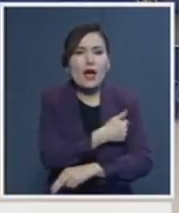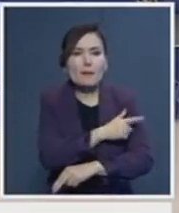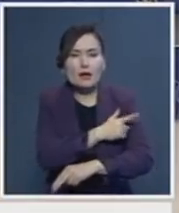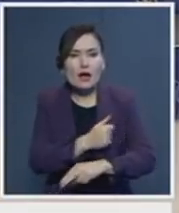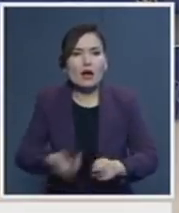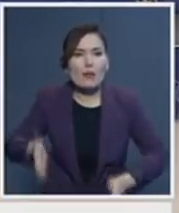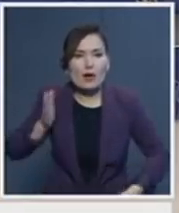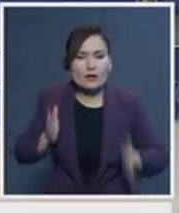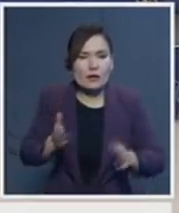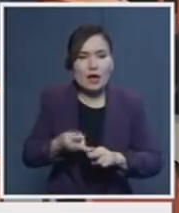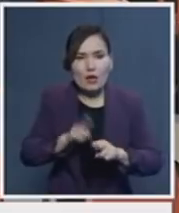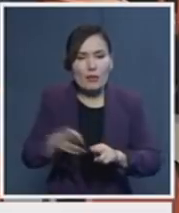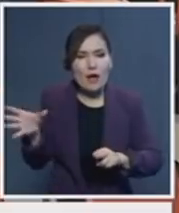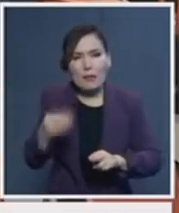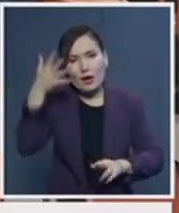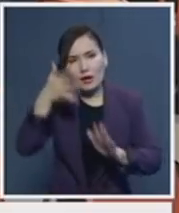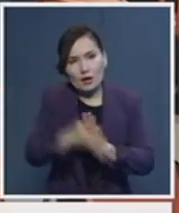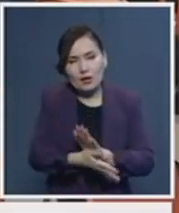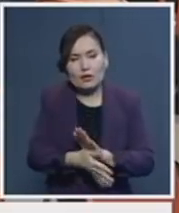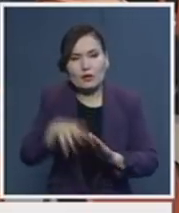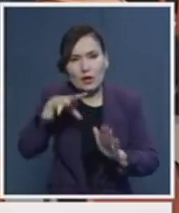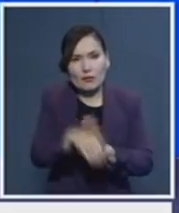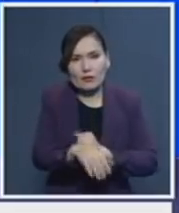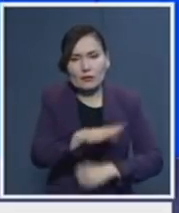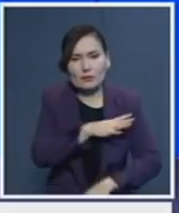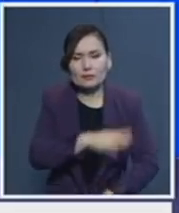IT, медицина, робототехника салаларын қамтиды.